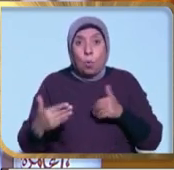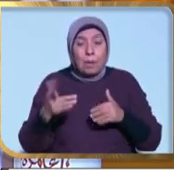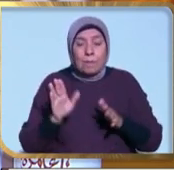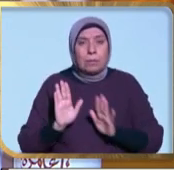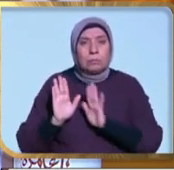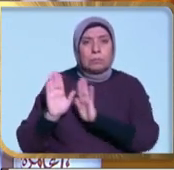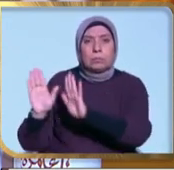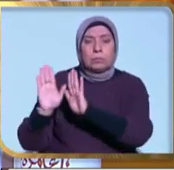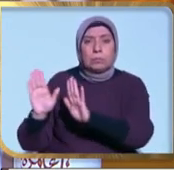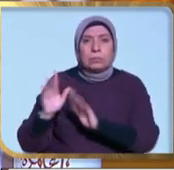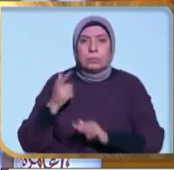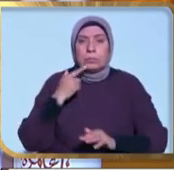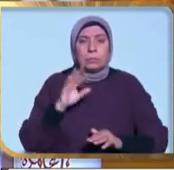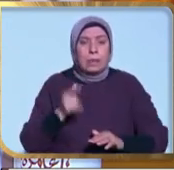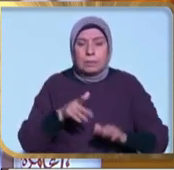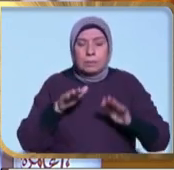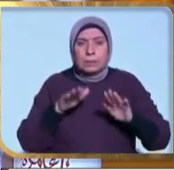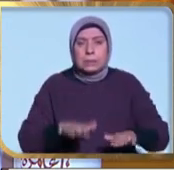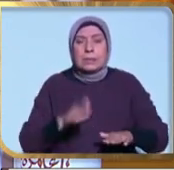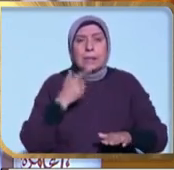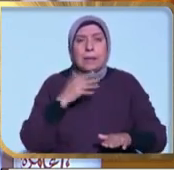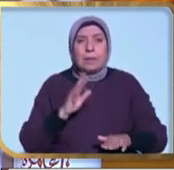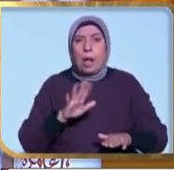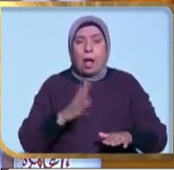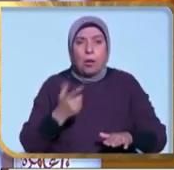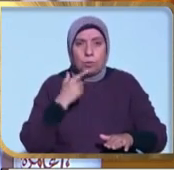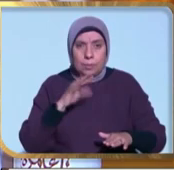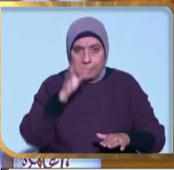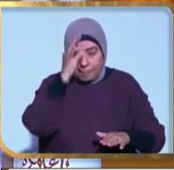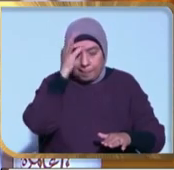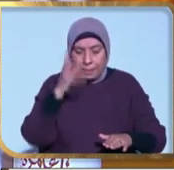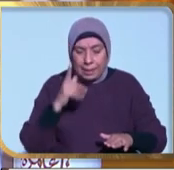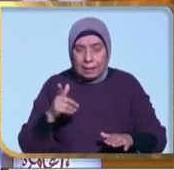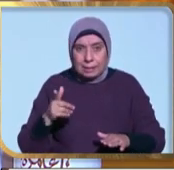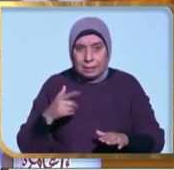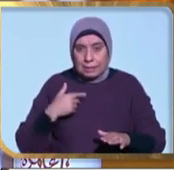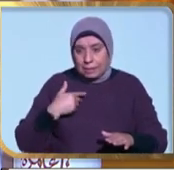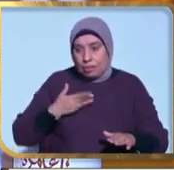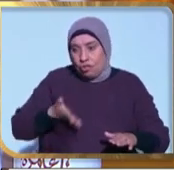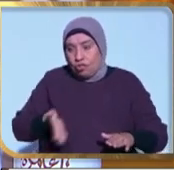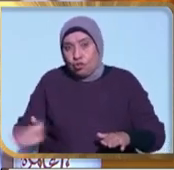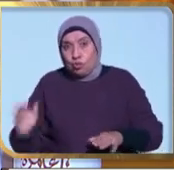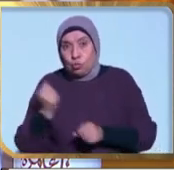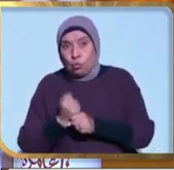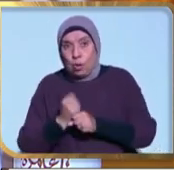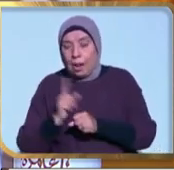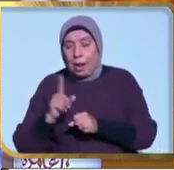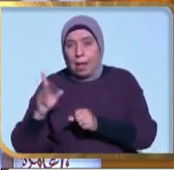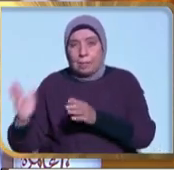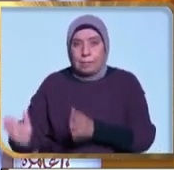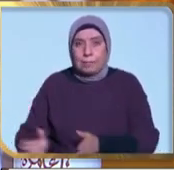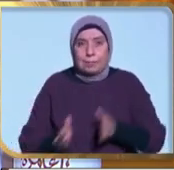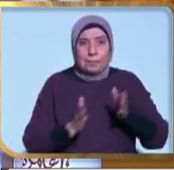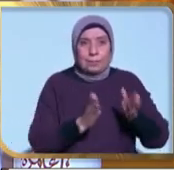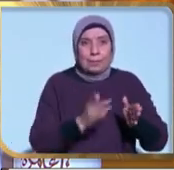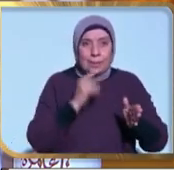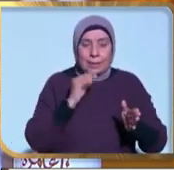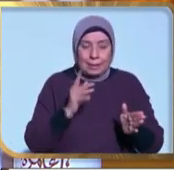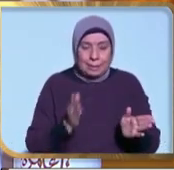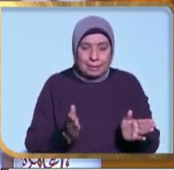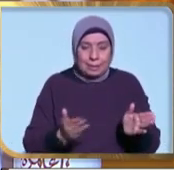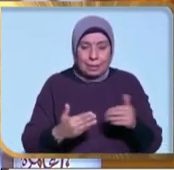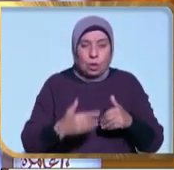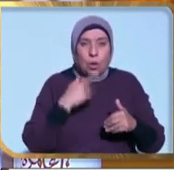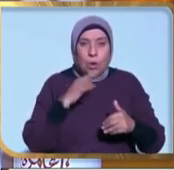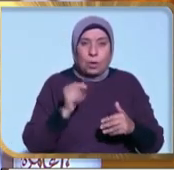زي ما الفقهاء قالوا ممكن كمان يكون في اناء يعني انت قبل ما تن قبل ما تنزل الشغل تجيبوا زي اناء كده تحطوا فيه